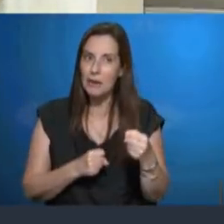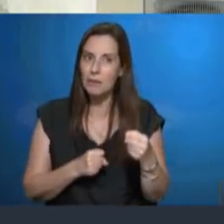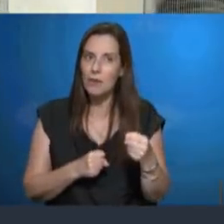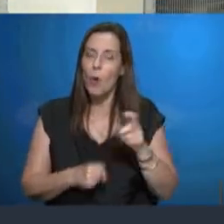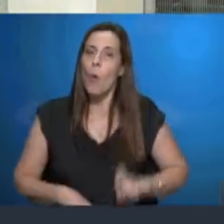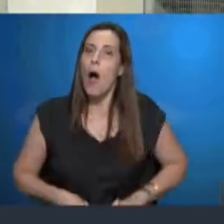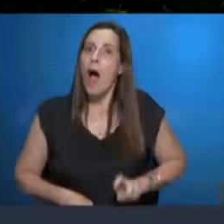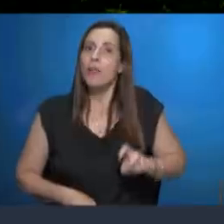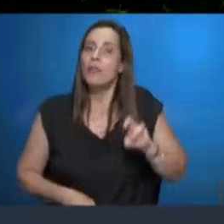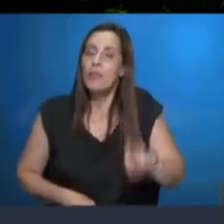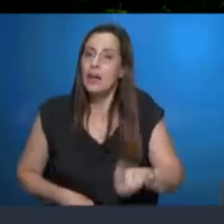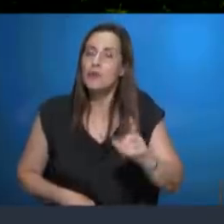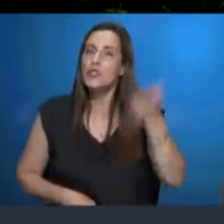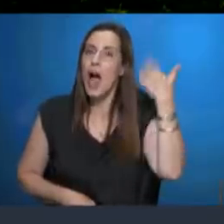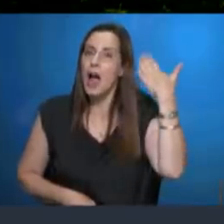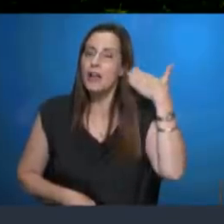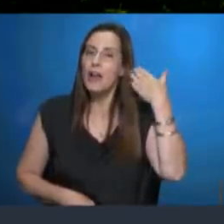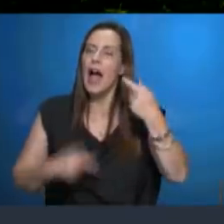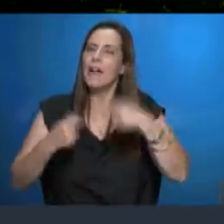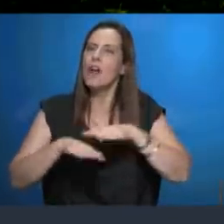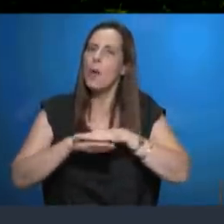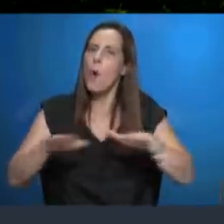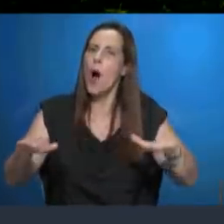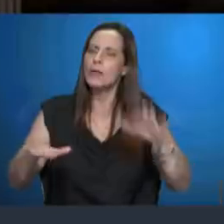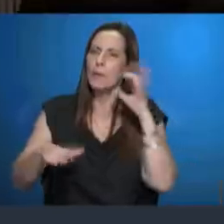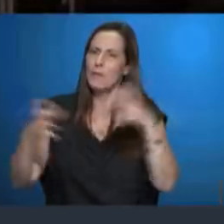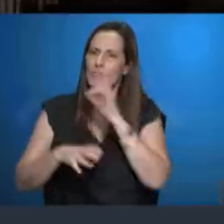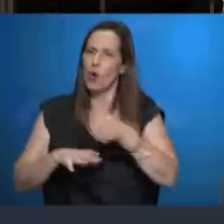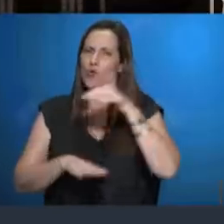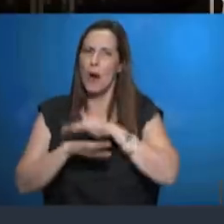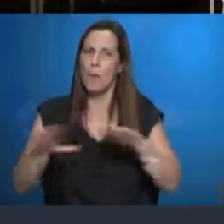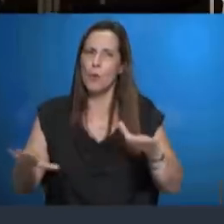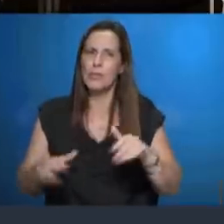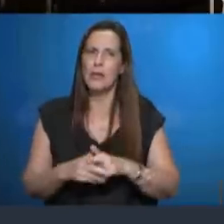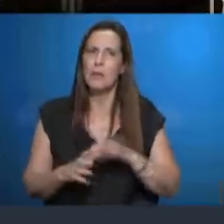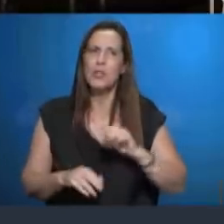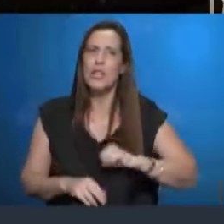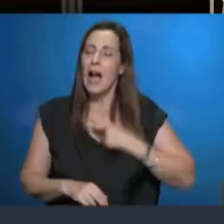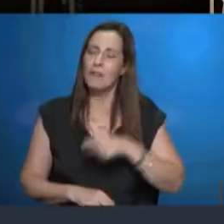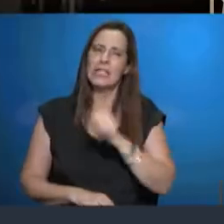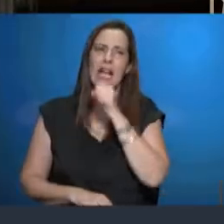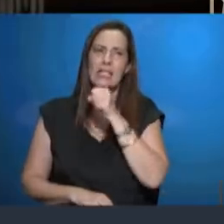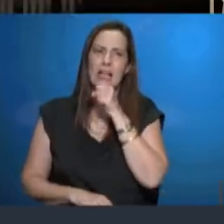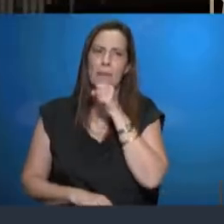נכדו של מי שכיהן באותם ימים כחבר מועצה במחנה אבוטבול. מי שבאמת כאב לי